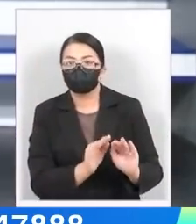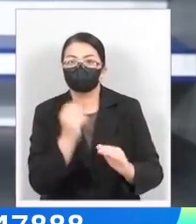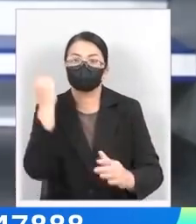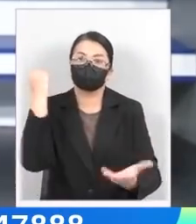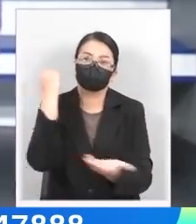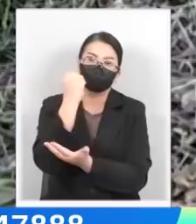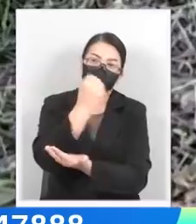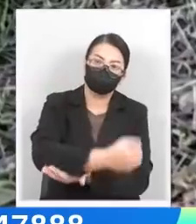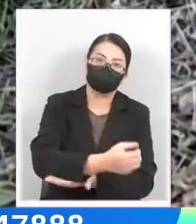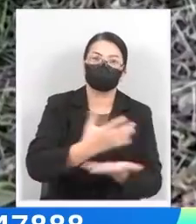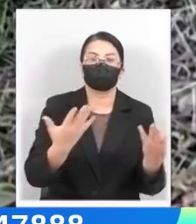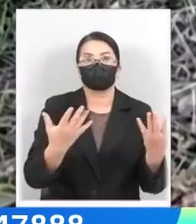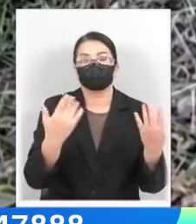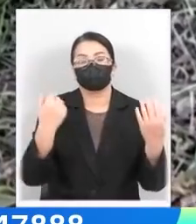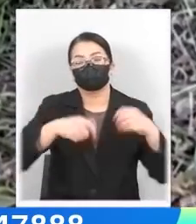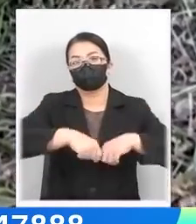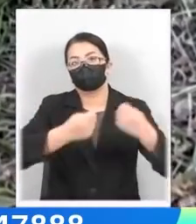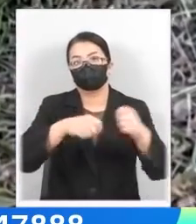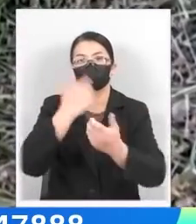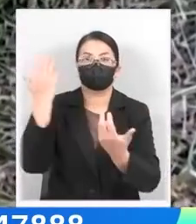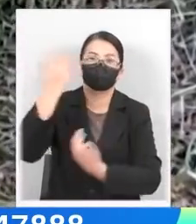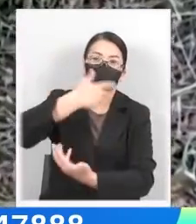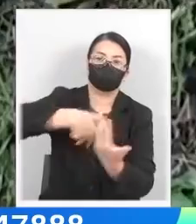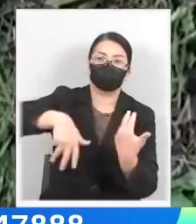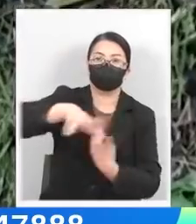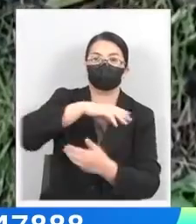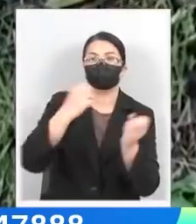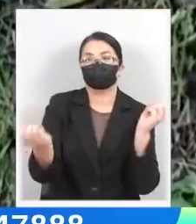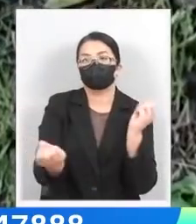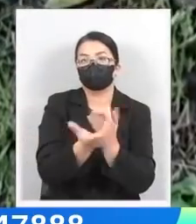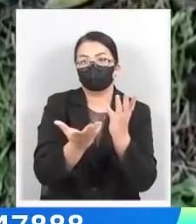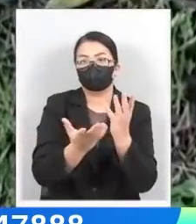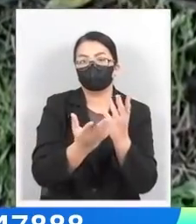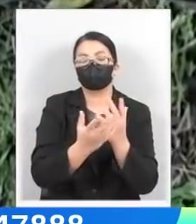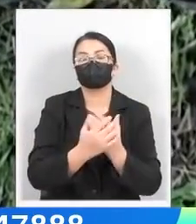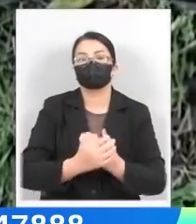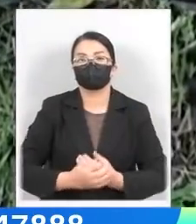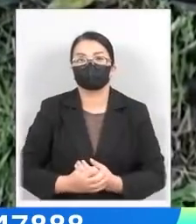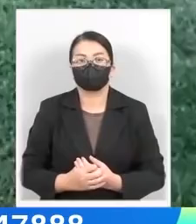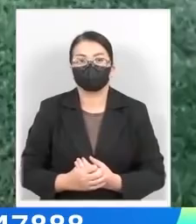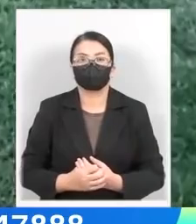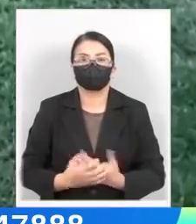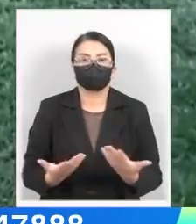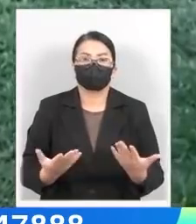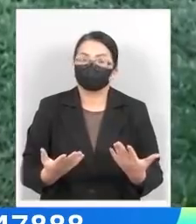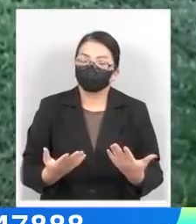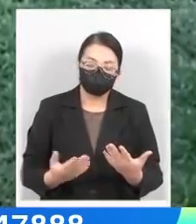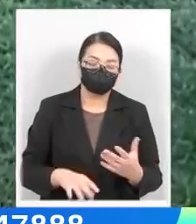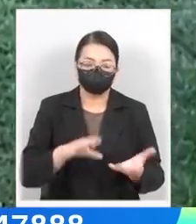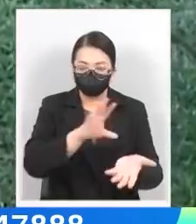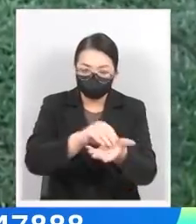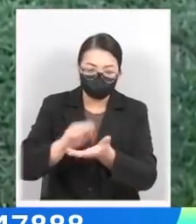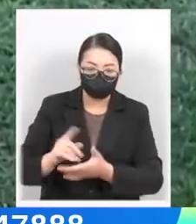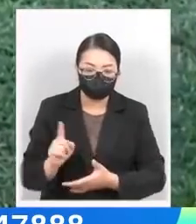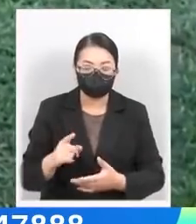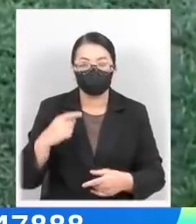ล้มระเนระนาดเขาบอกว่าลมฝนมารุนแรงมากจริงๆนะครับแหมจะเก็บจะเกี่ยวจะมัดอย่างไรก็เอาไ